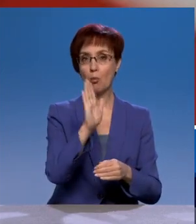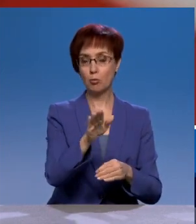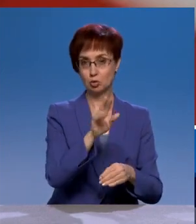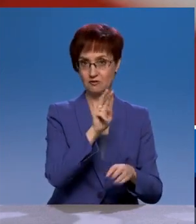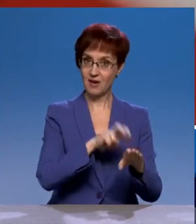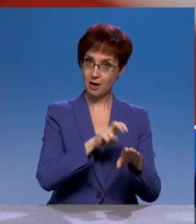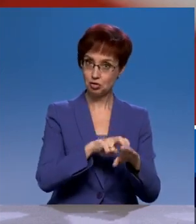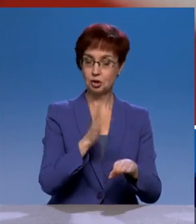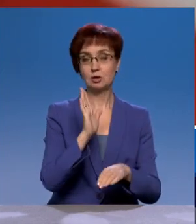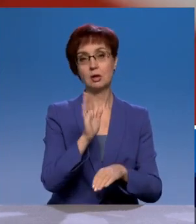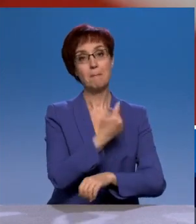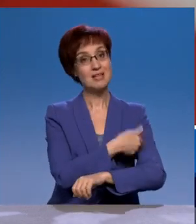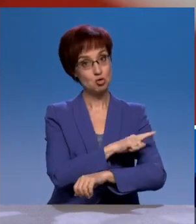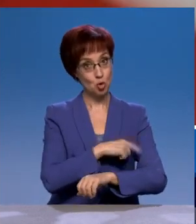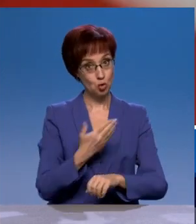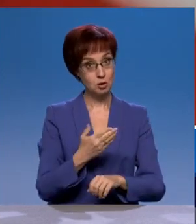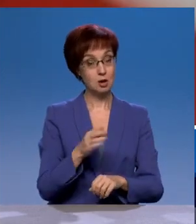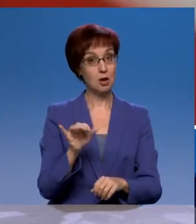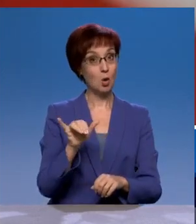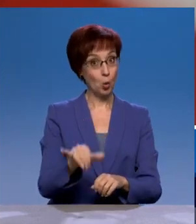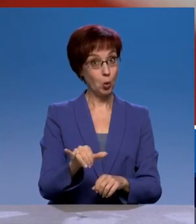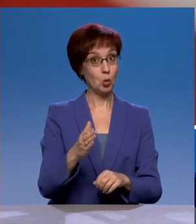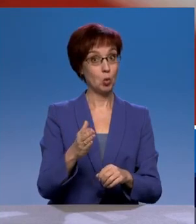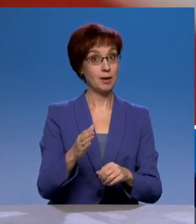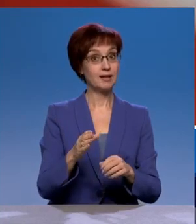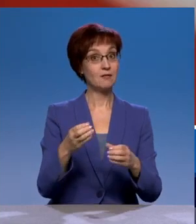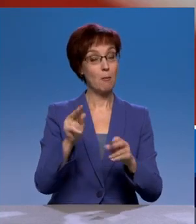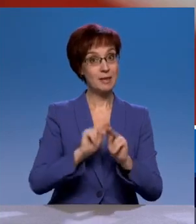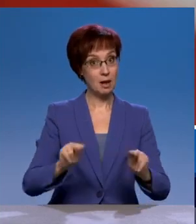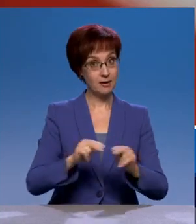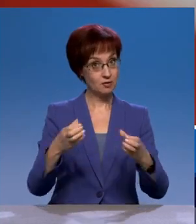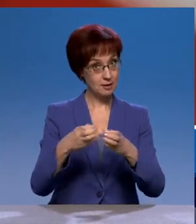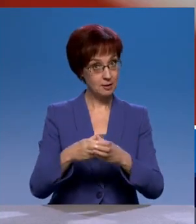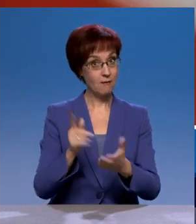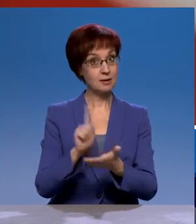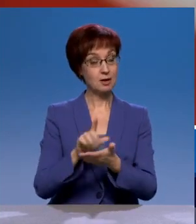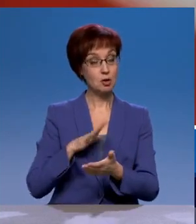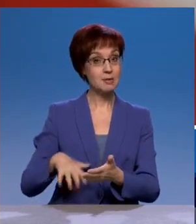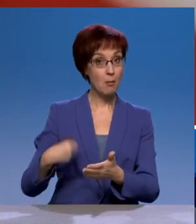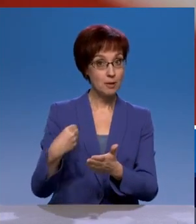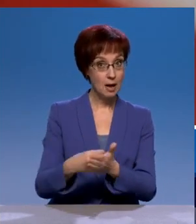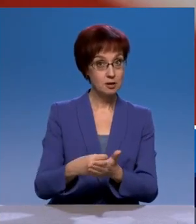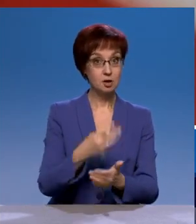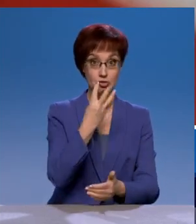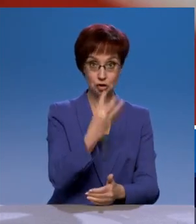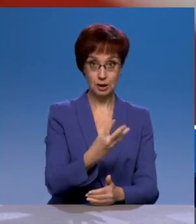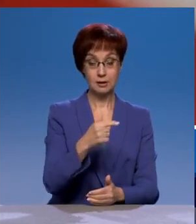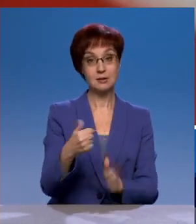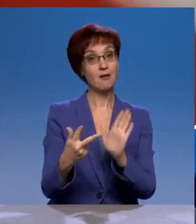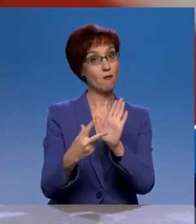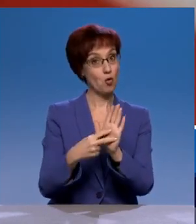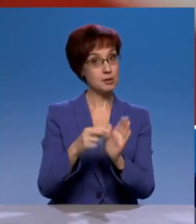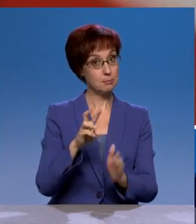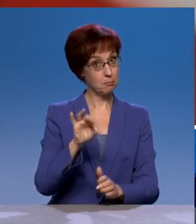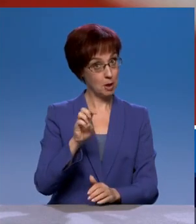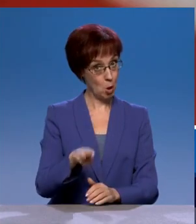учатся медсестры, должна быть оплата труда, если это высшее учебное заведение, 4-8 МРОТ, это как в советское время,